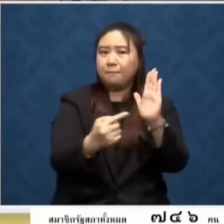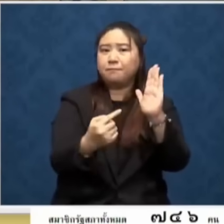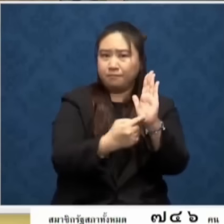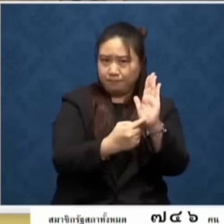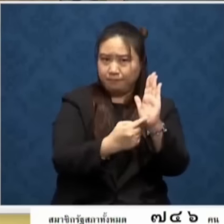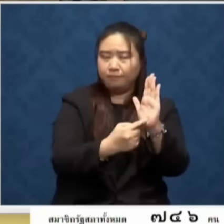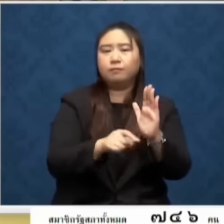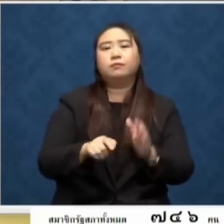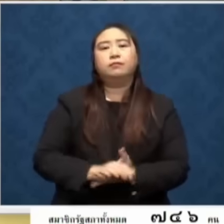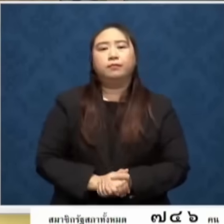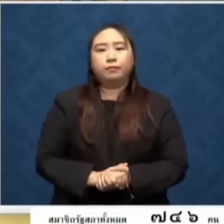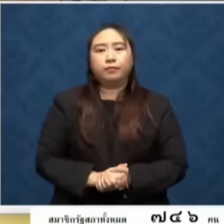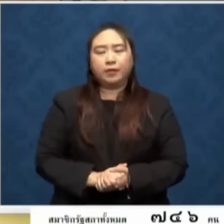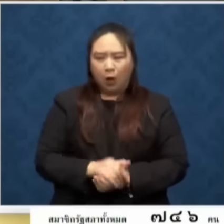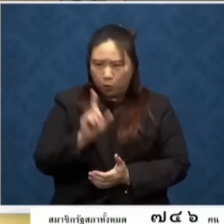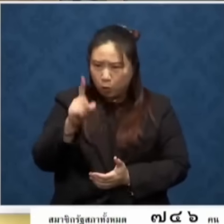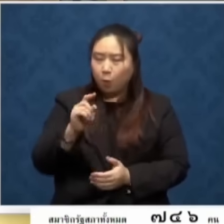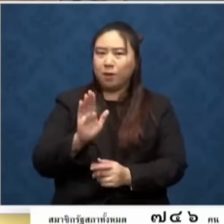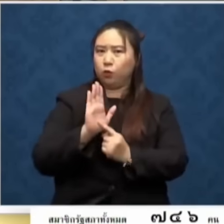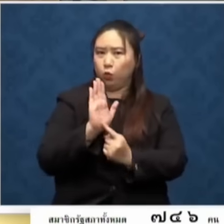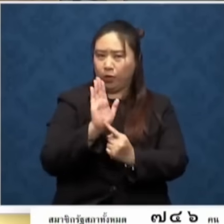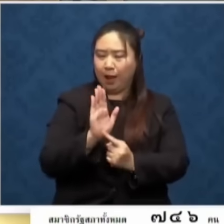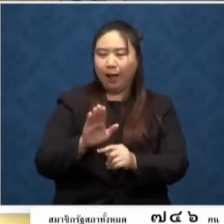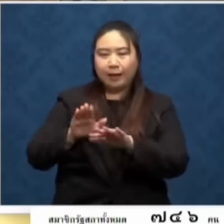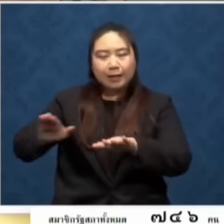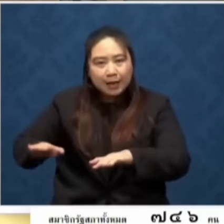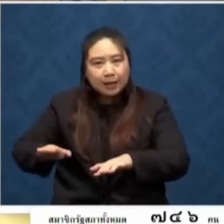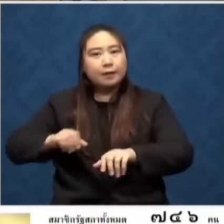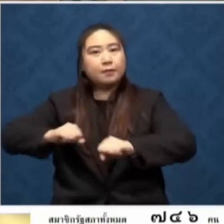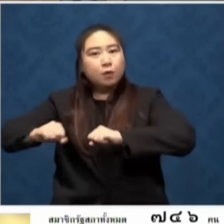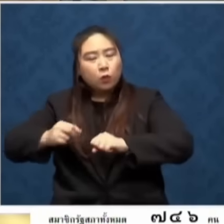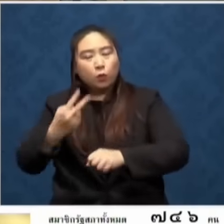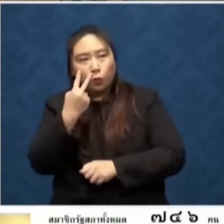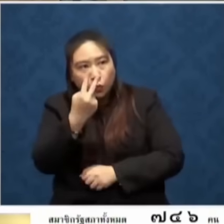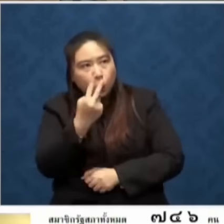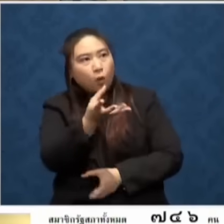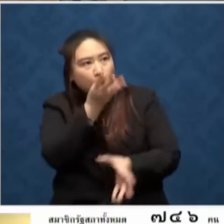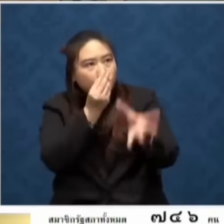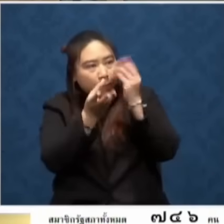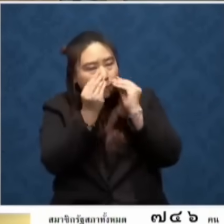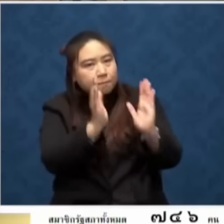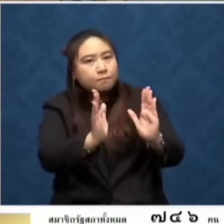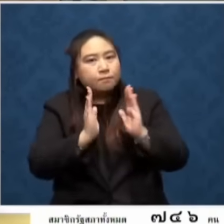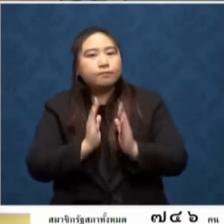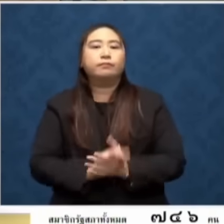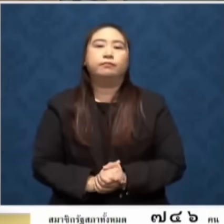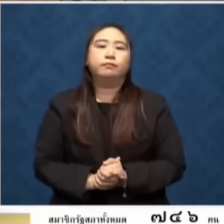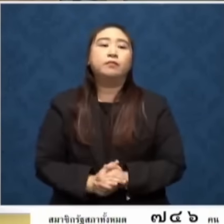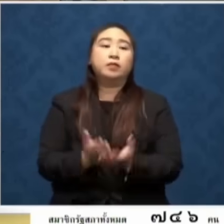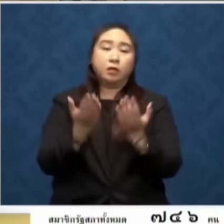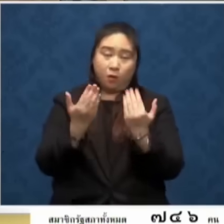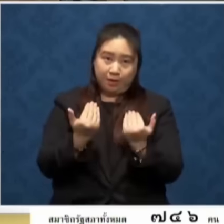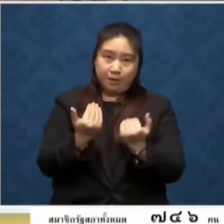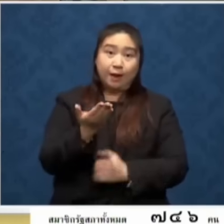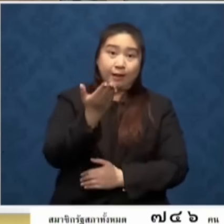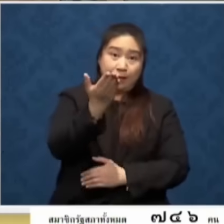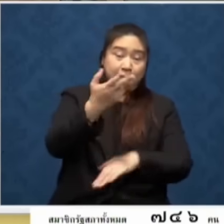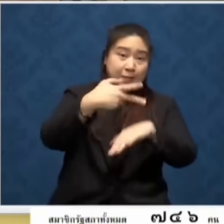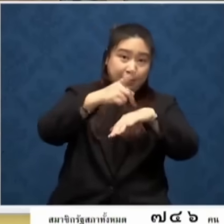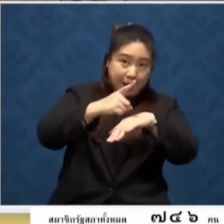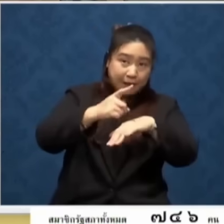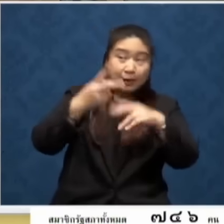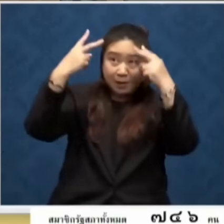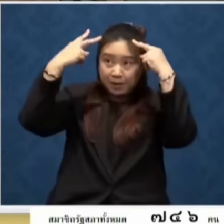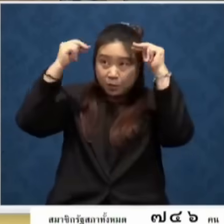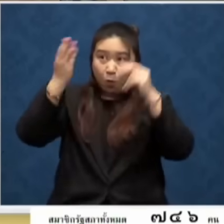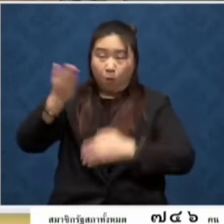เป็นผู้แทนเป็นตัวอย่างสำหรับเยาวชนและประชาชนก็ขออนุญาตเรียนประธานขอโทษท่านนายกนะครับที่ผมขัดจังหวะนิ